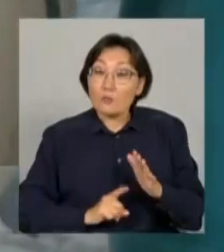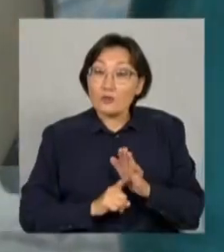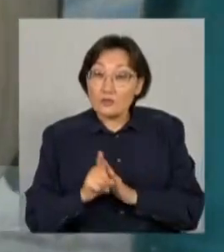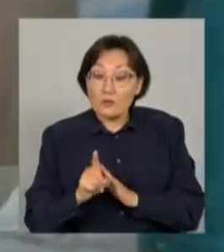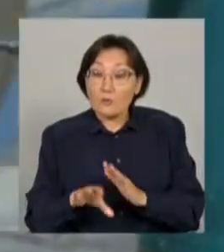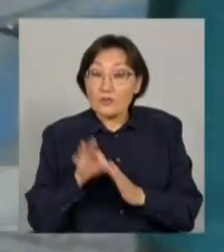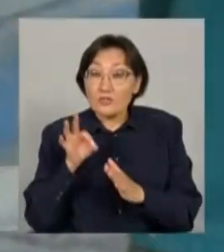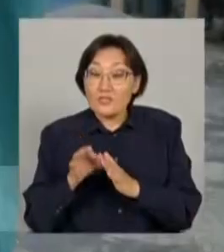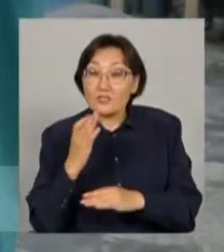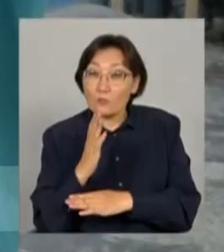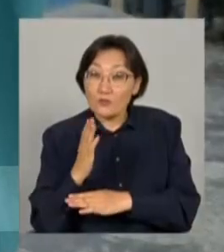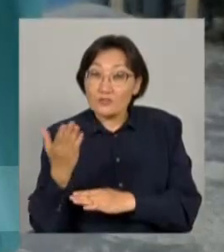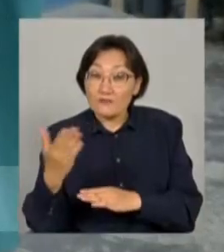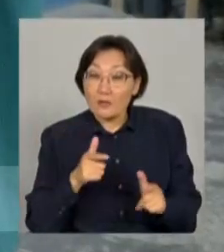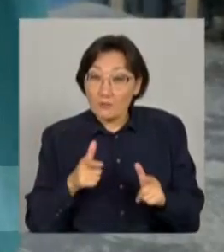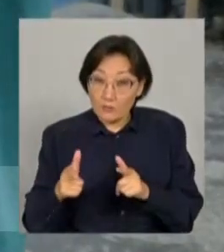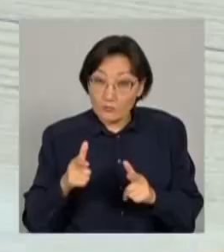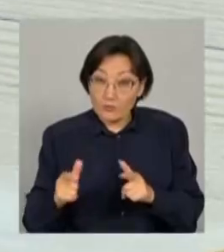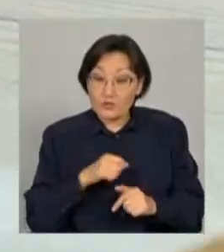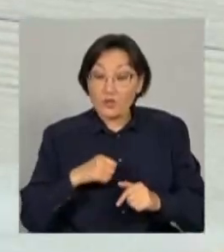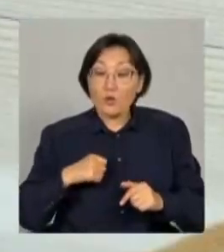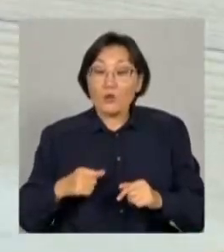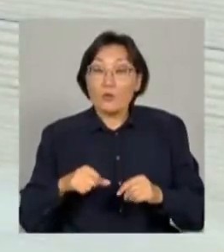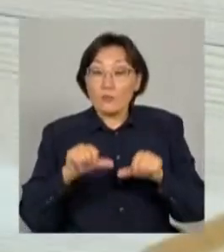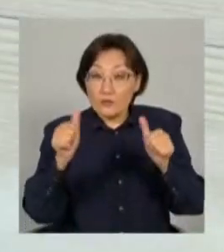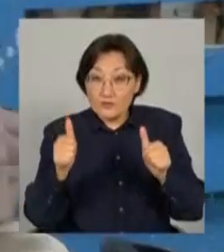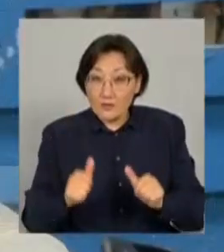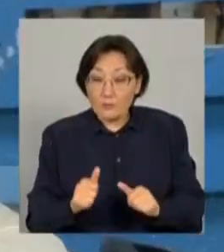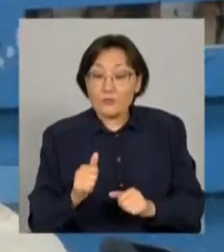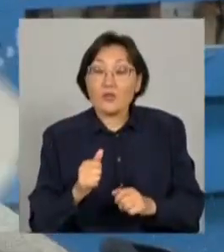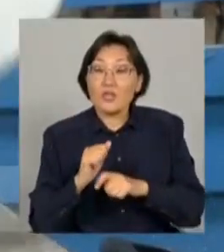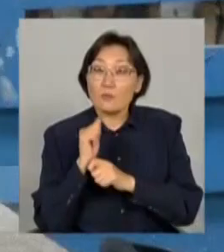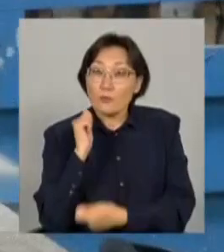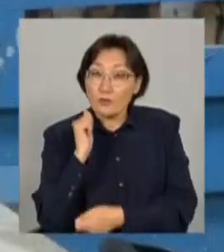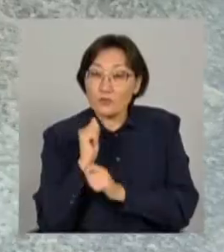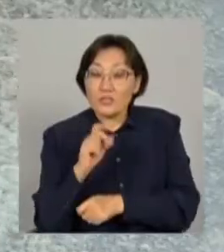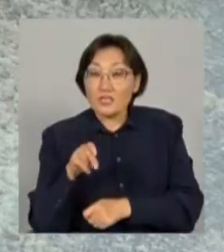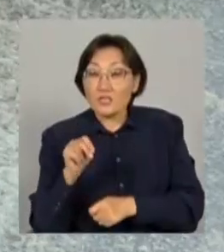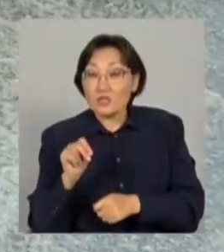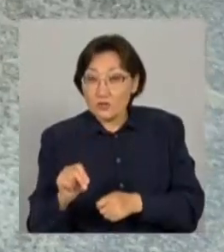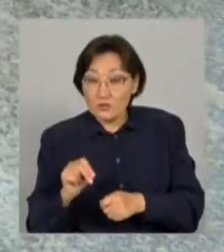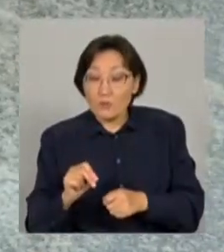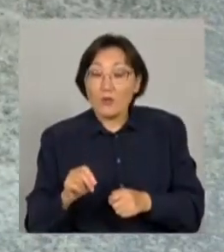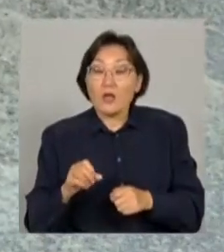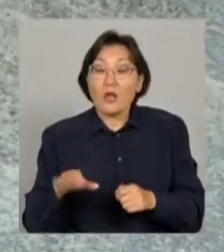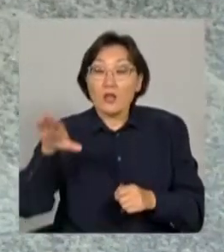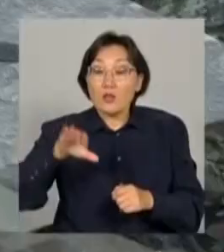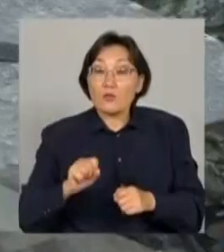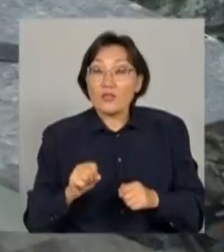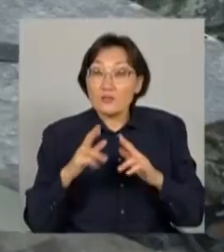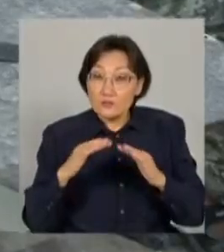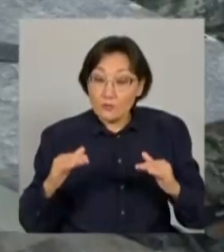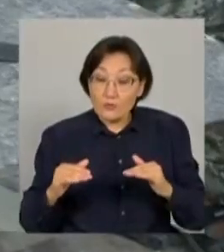с подбора дерева и его подготовки. Сам корпус делают из березы, карагача и акации. Деку из алатауских елей. А